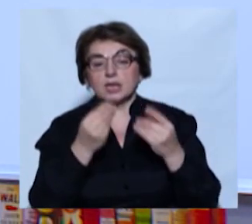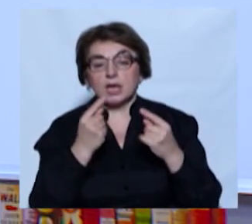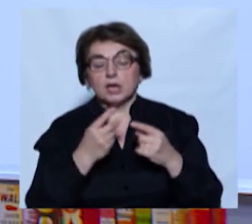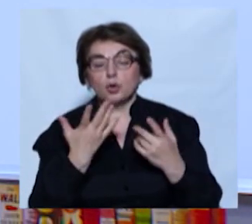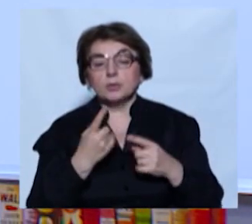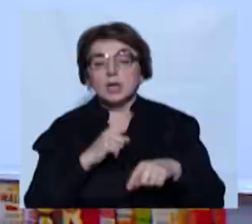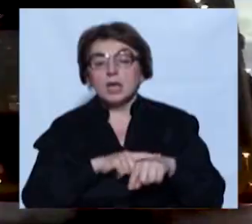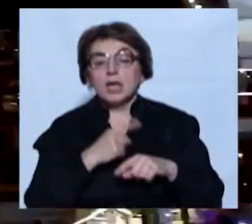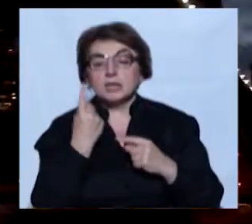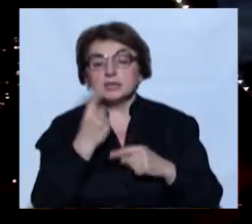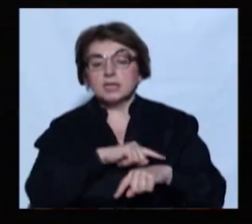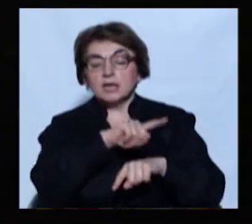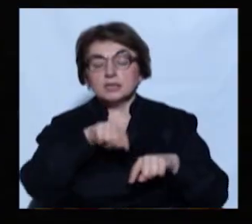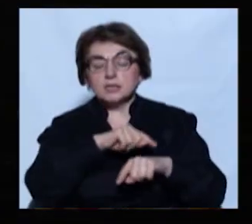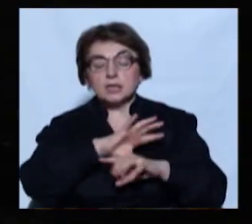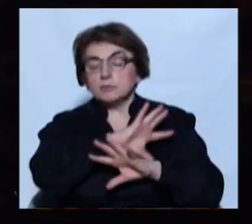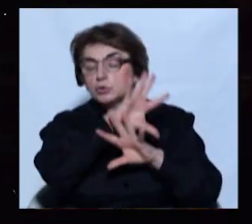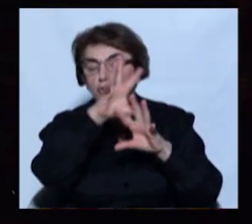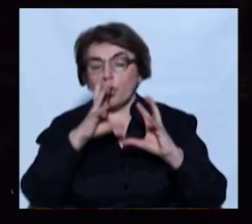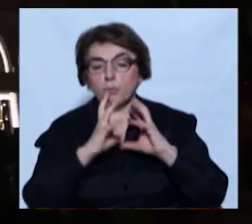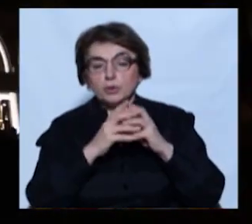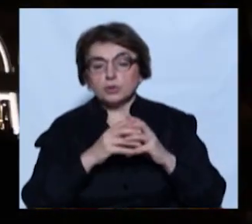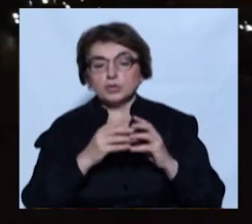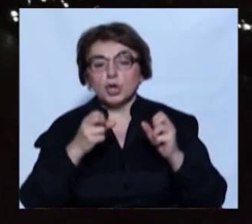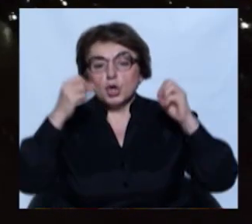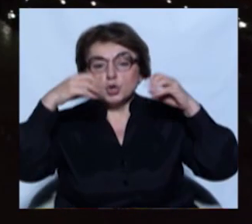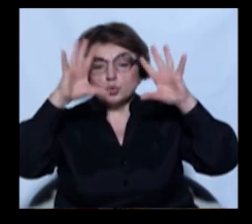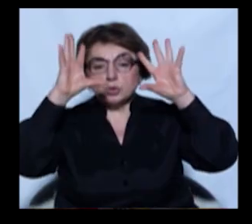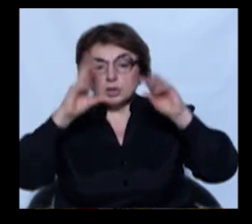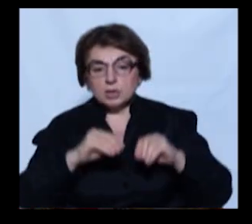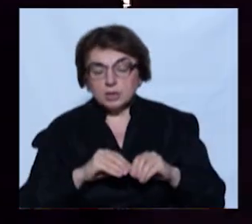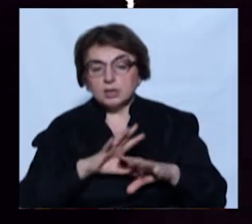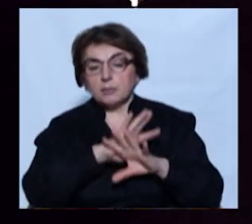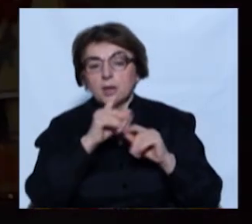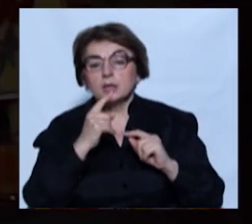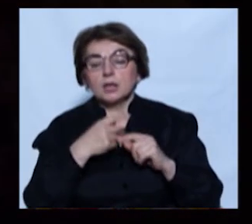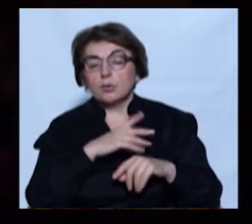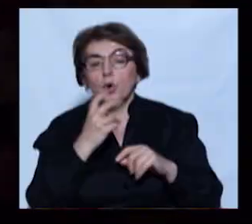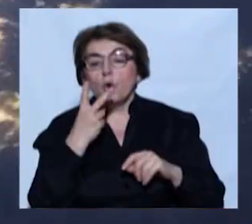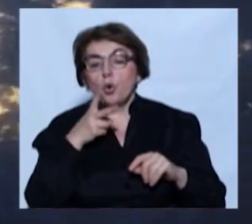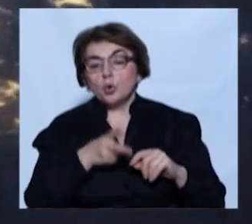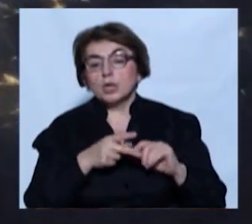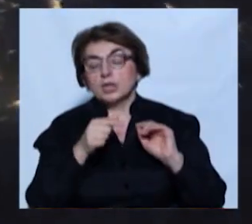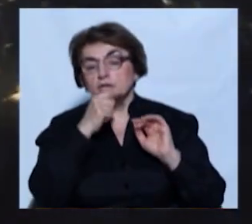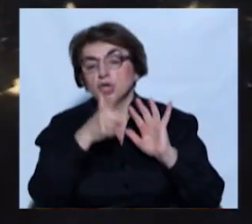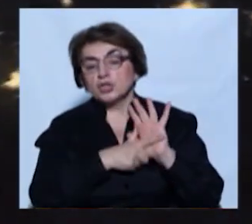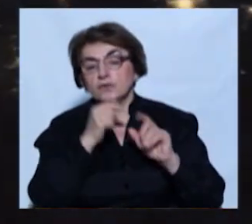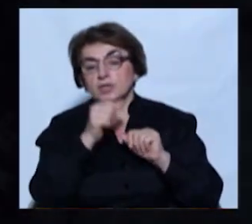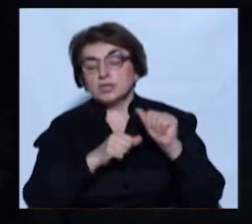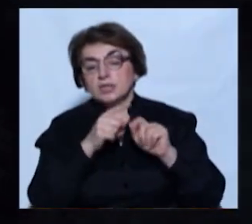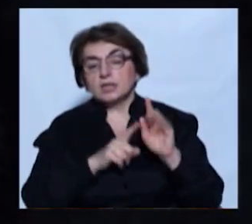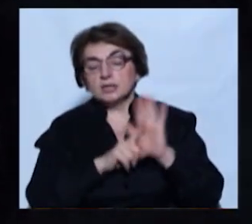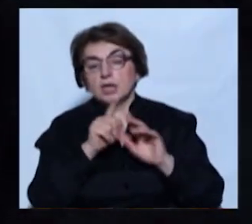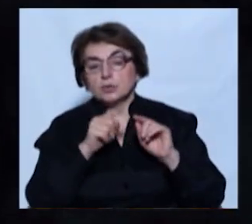ერთი საათით მთელ მსოფლიოში ითიშება ელექტროენერგია. 2007 წლიდან ჩაუყარა, კიდევ ერთხელ ვიმეორებ, ამ ორგანიზაციამ ამას საფუძველი